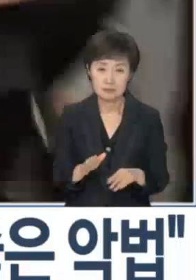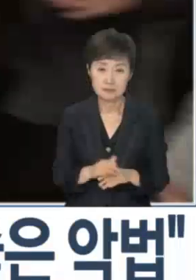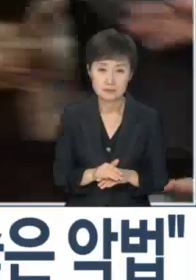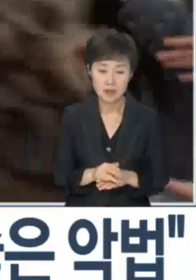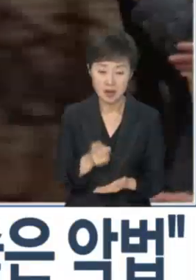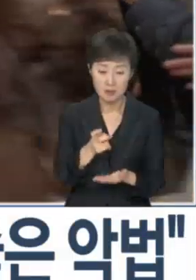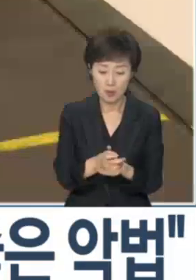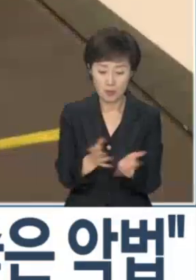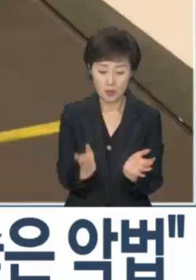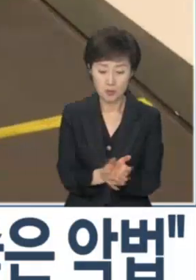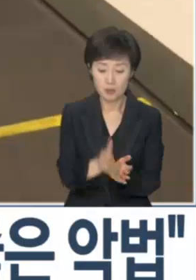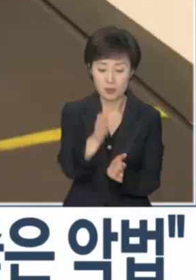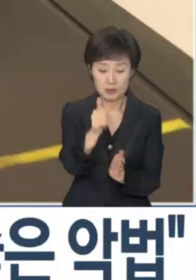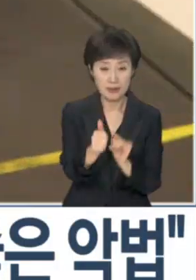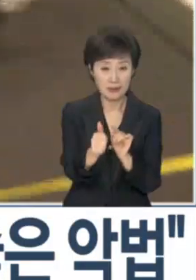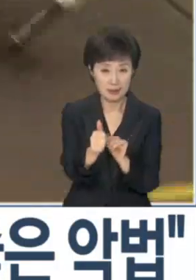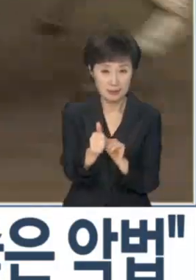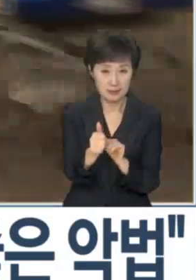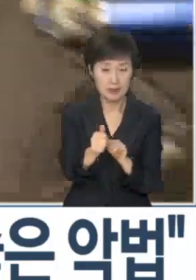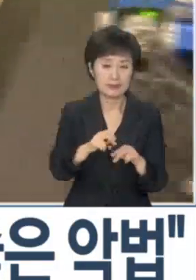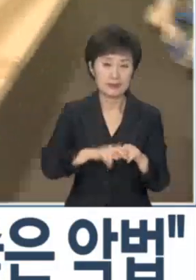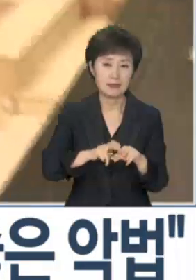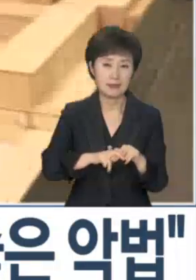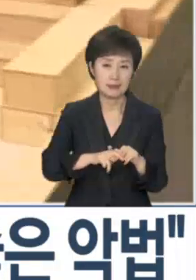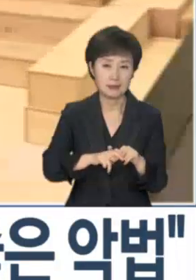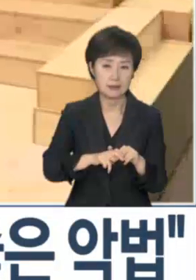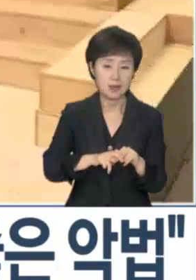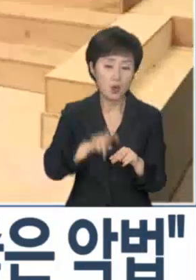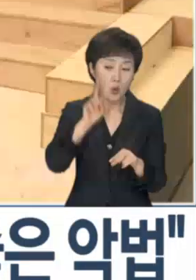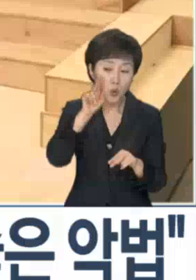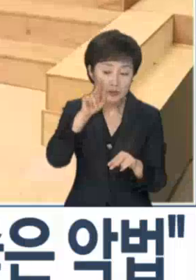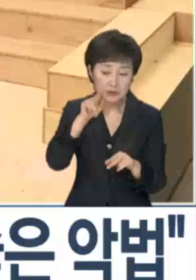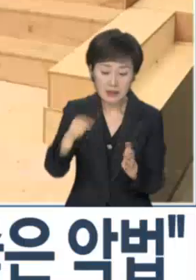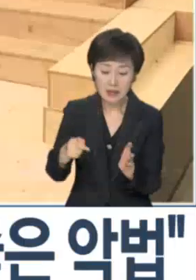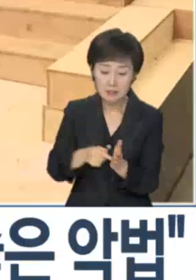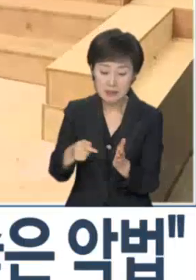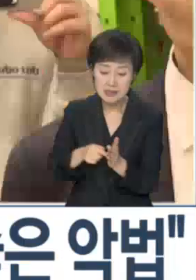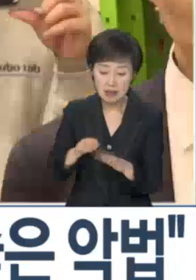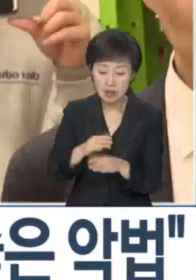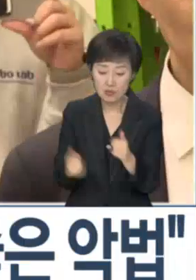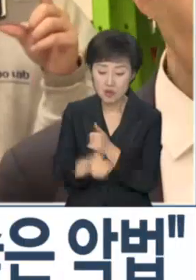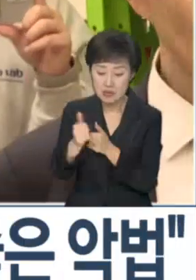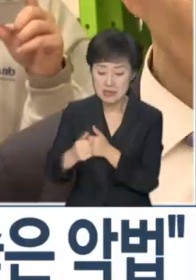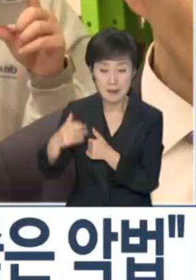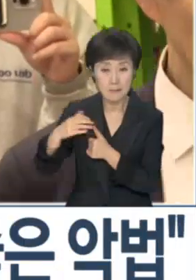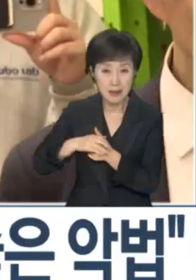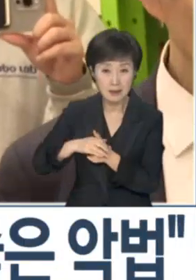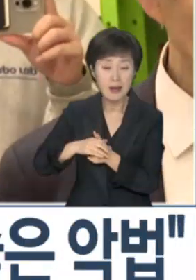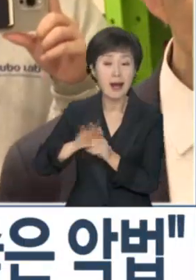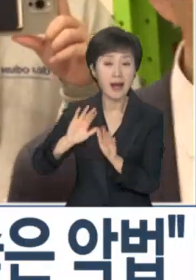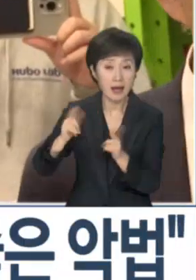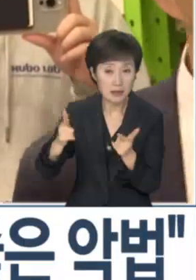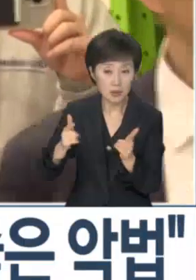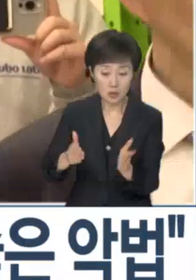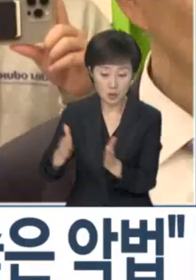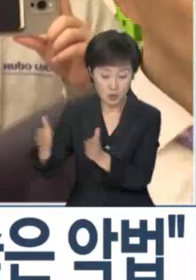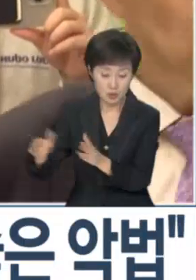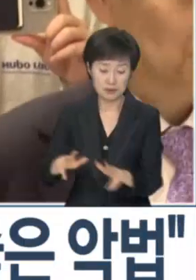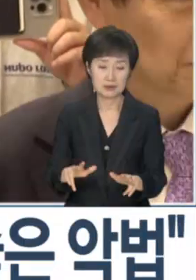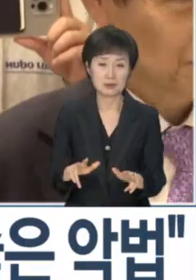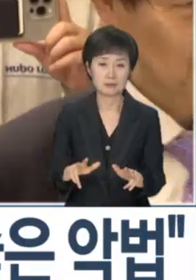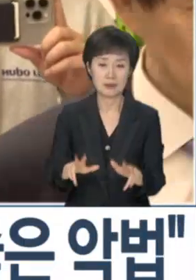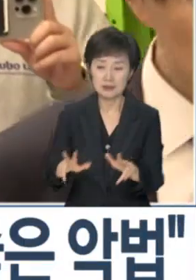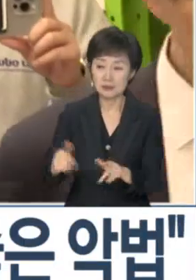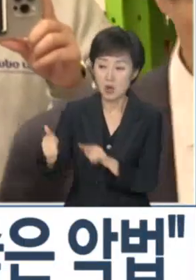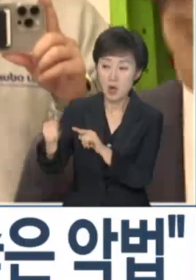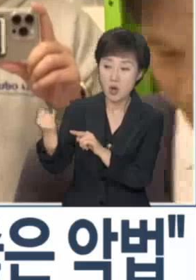어떤 법무부 장관의 이라든가 그리고 혹시 비대위원장이 되면 비대위원장 입장을 얘기하는 것은 아니고 지금 단편적으로 이